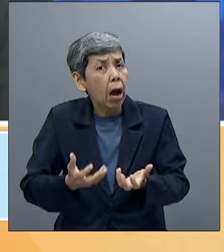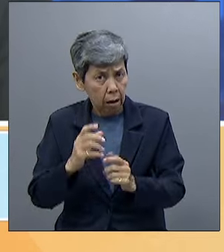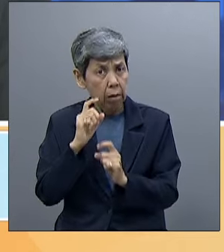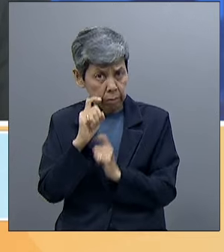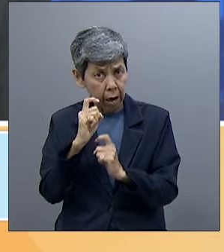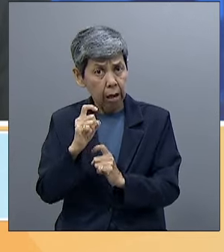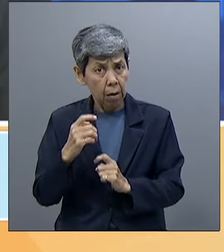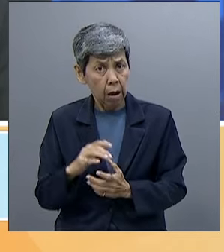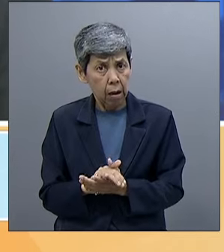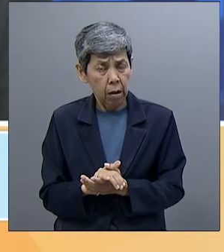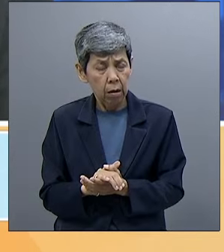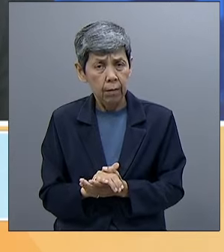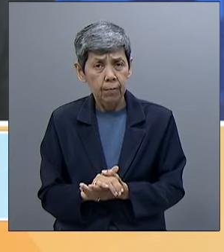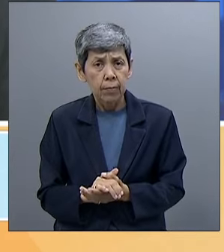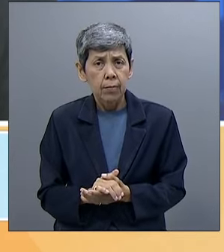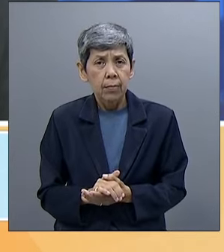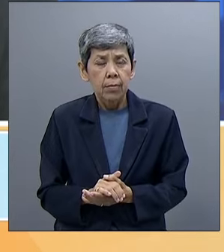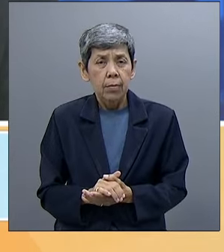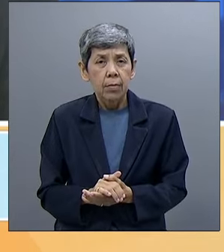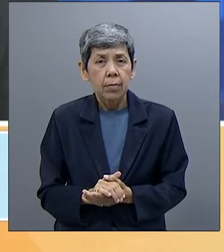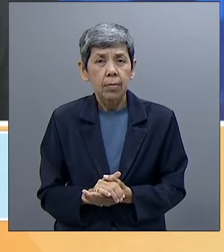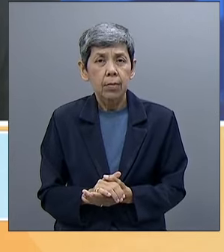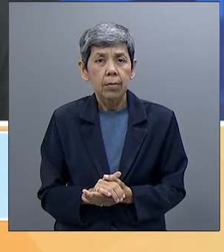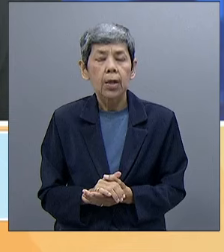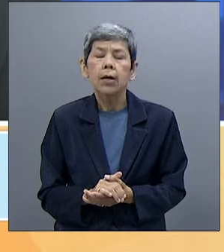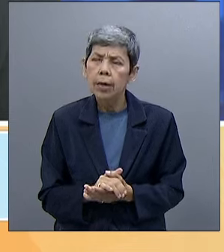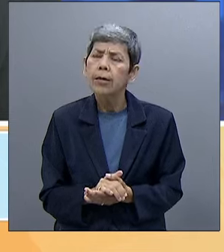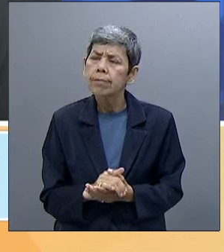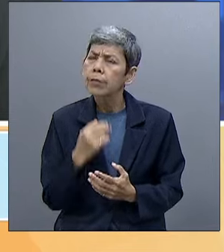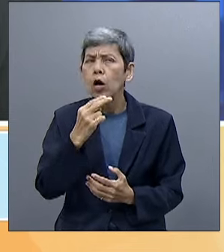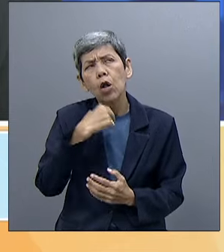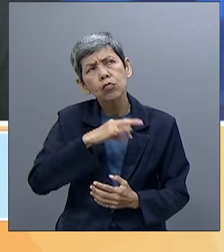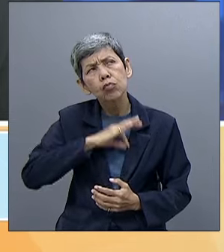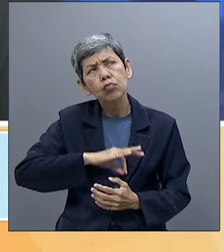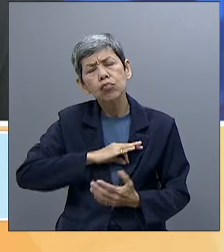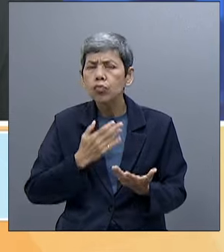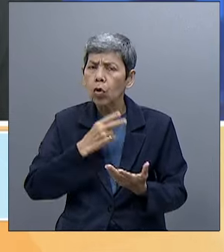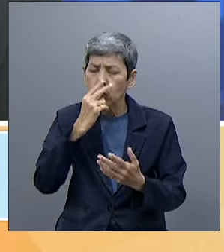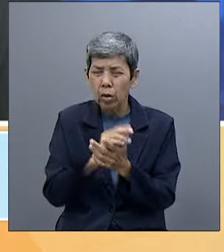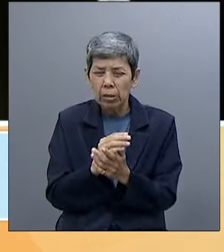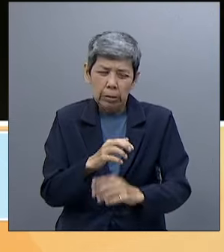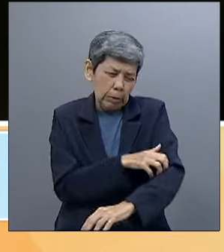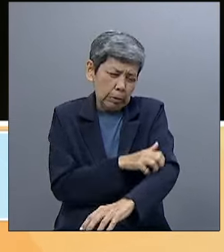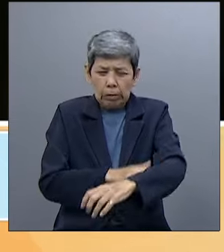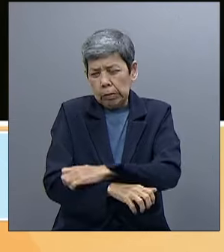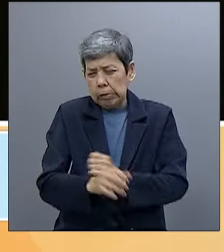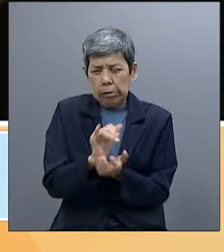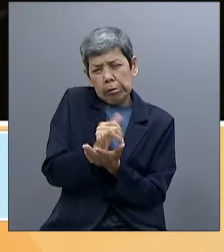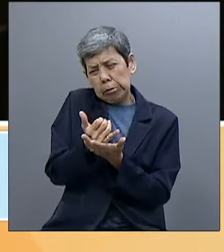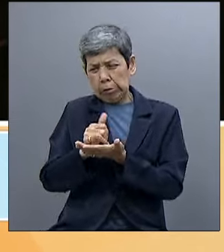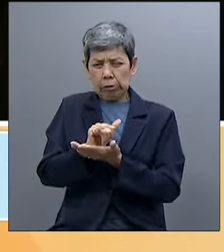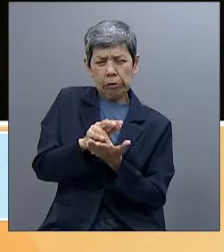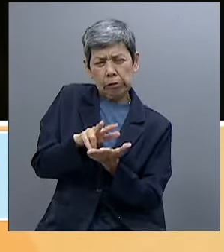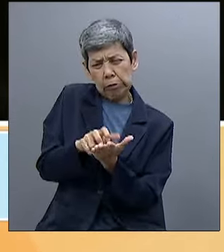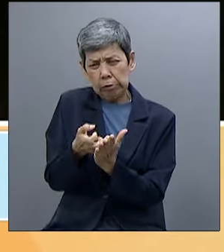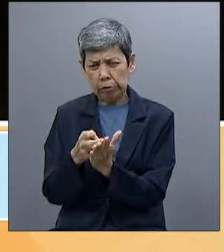การใช้ชีวิตของเราเลยมั้ยครับเอ่อโดยโดยส่วนตัวของภาวะขายอยู่ไม่สุขเองนะคะเขาก็จะไม่